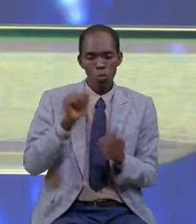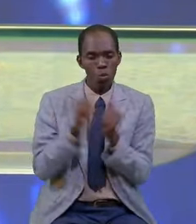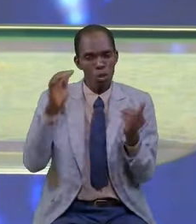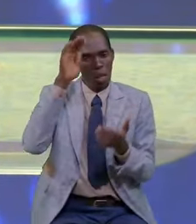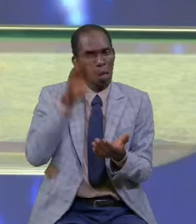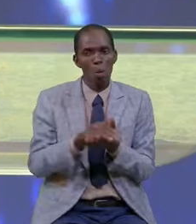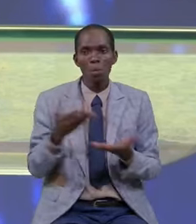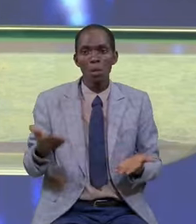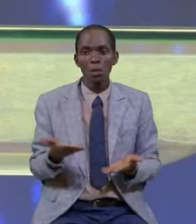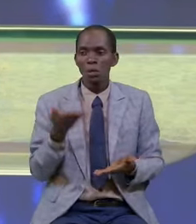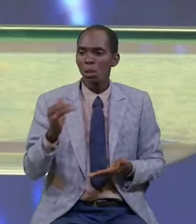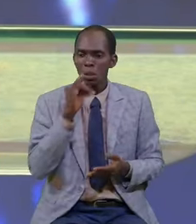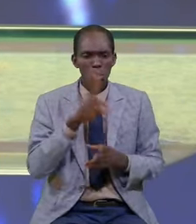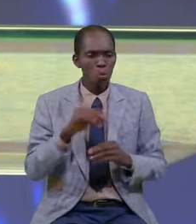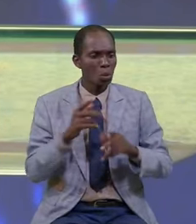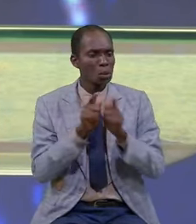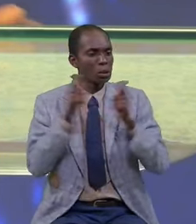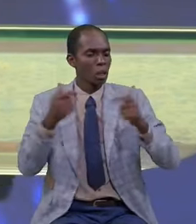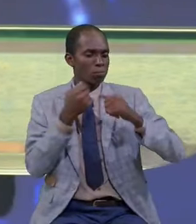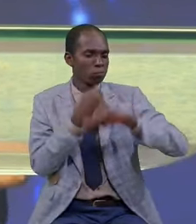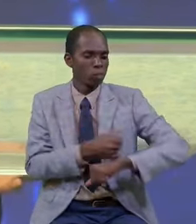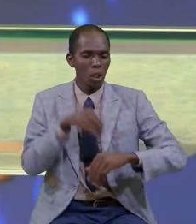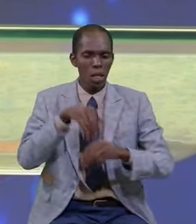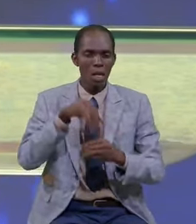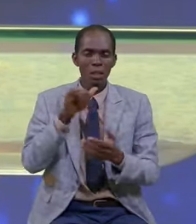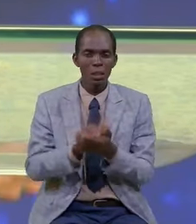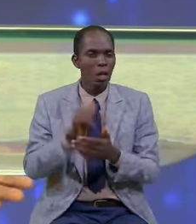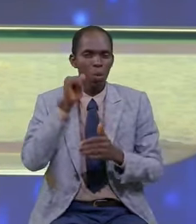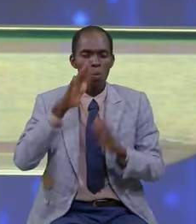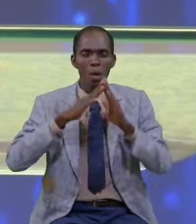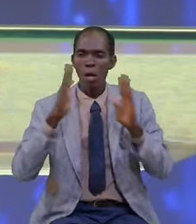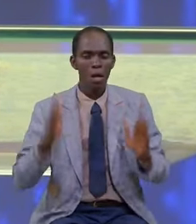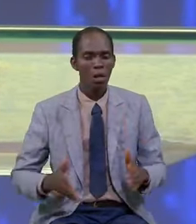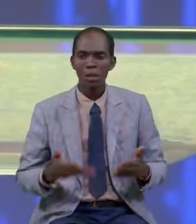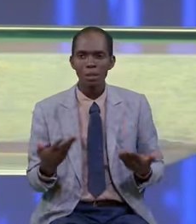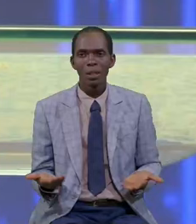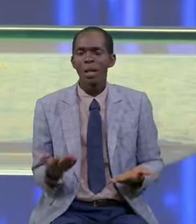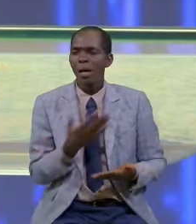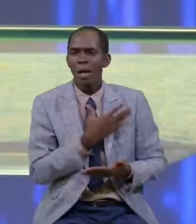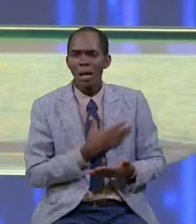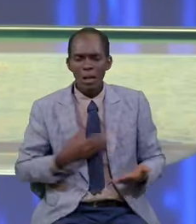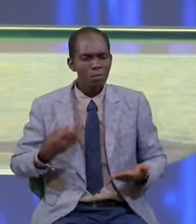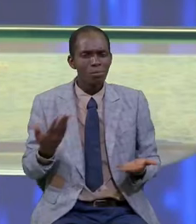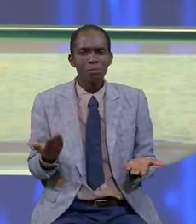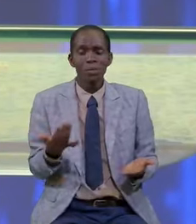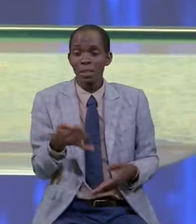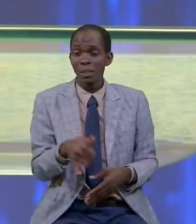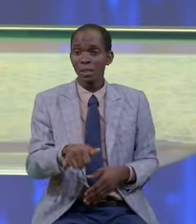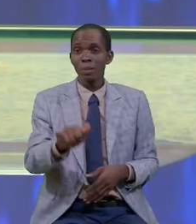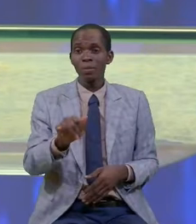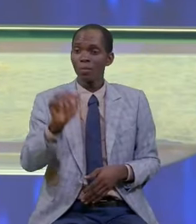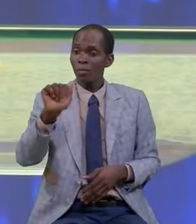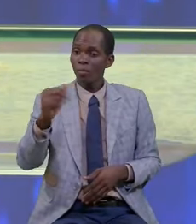veuve. Et il n'y avait pas de sécurité là-bas. Il n'y avait personne là-bas comme sécurité. Cependant,